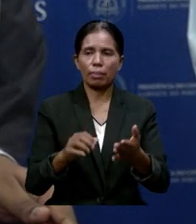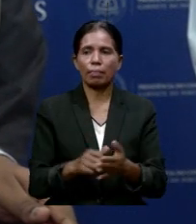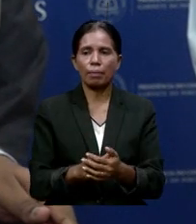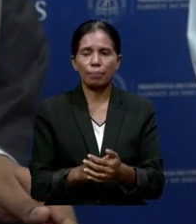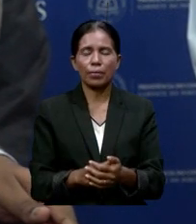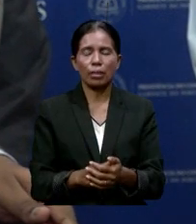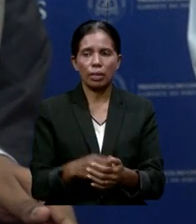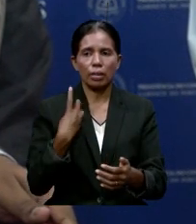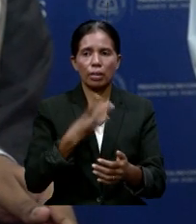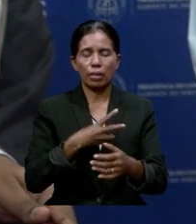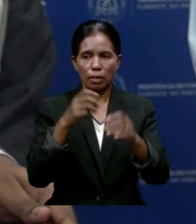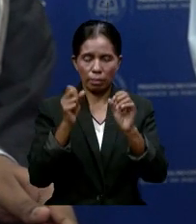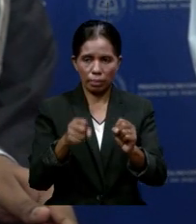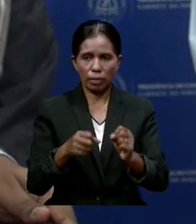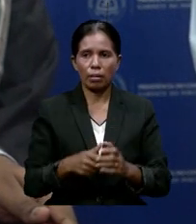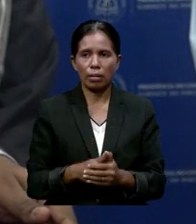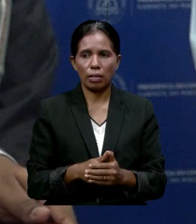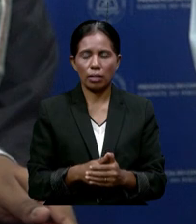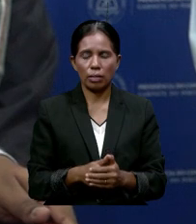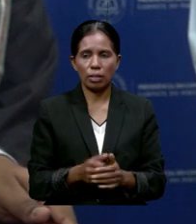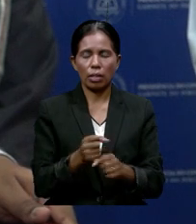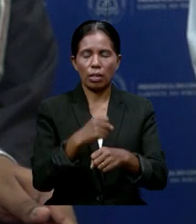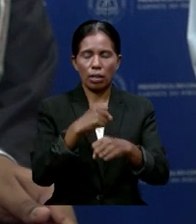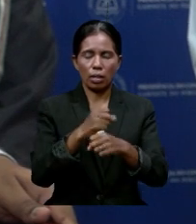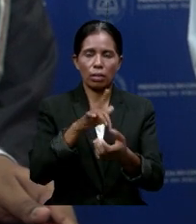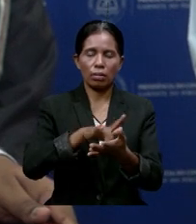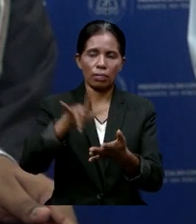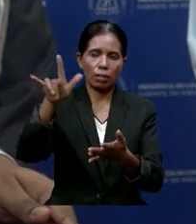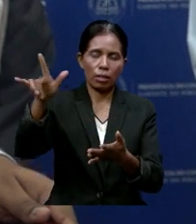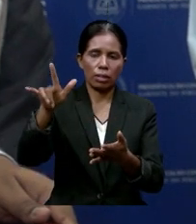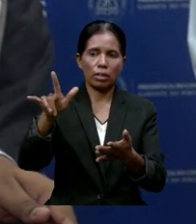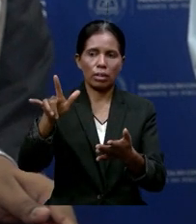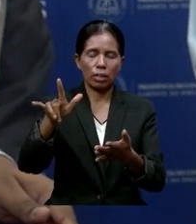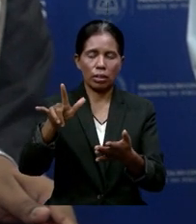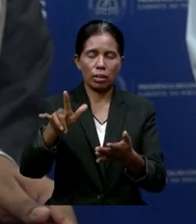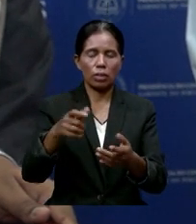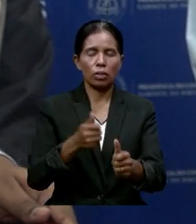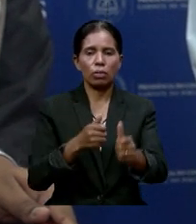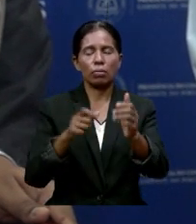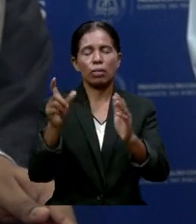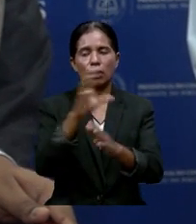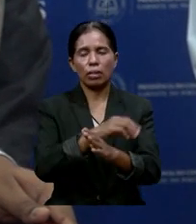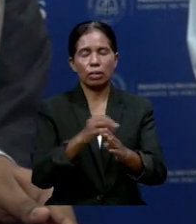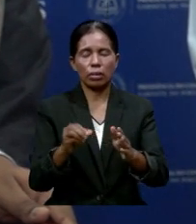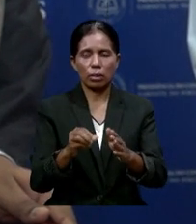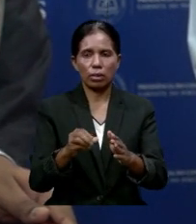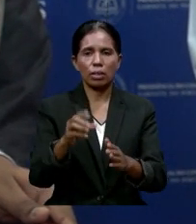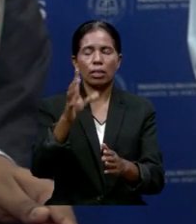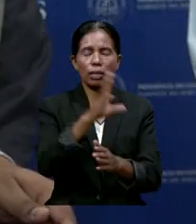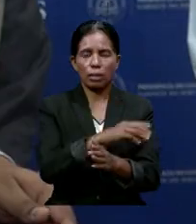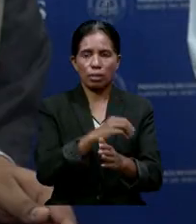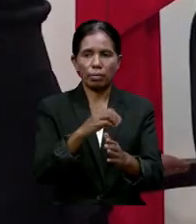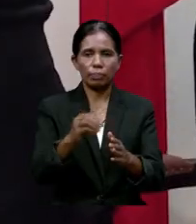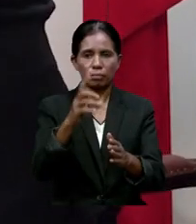supaya kita dapat mengadakan penerbangan langsung berjadual dari Kuala Lumpur ke Dili dalam masa